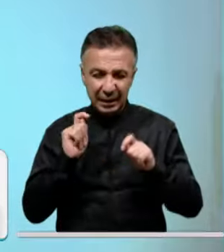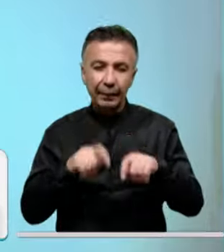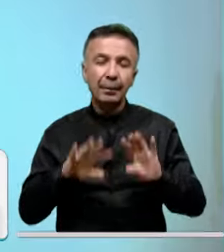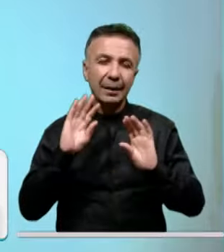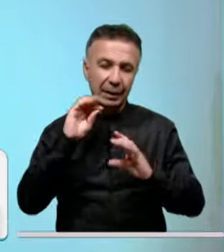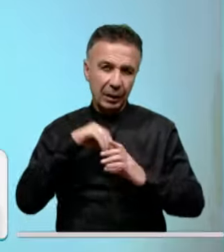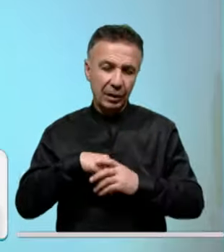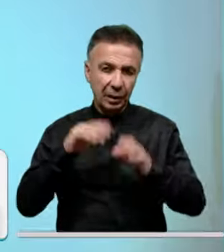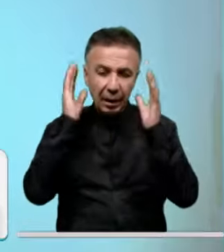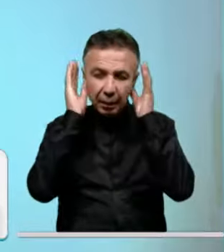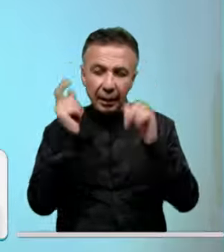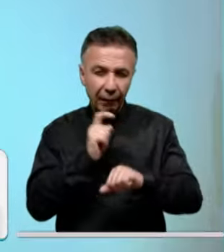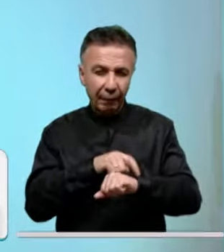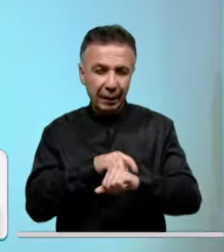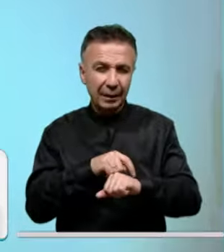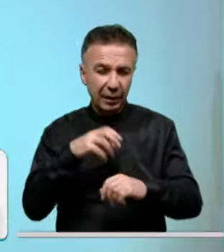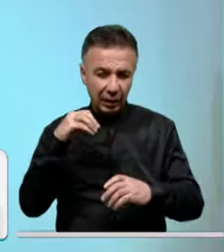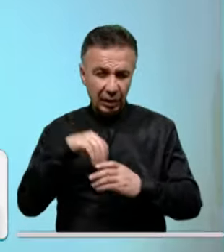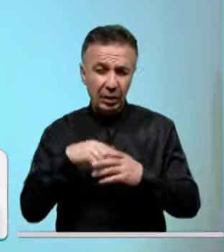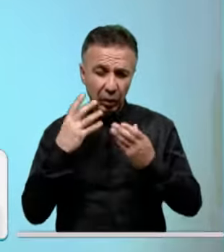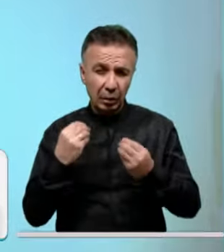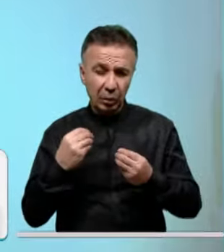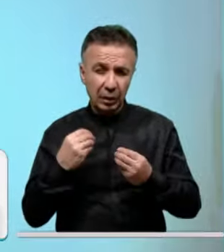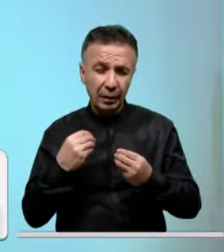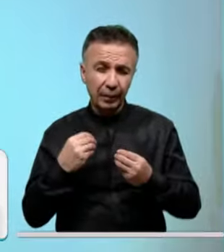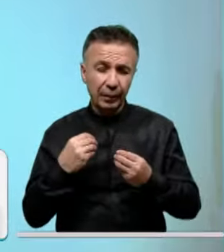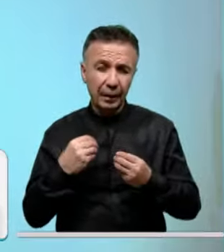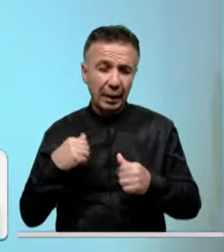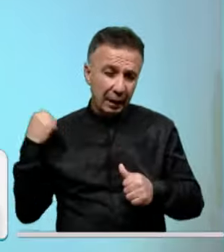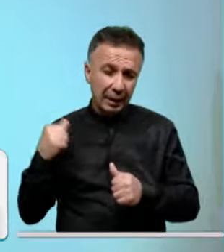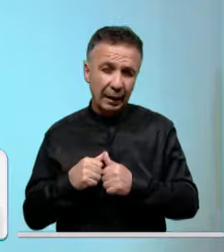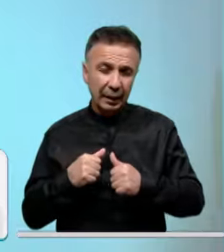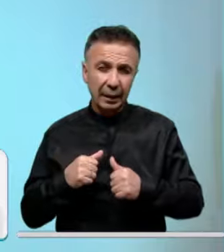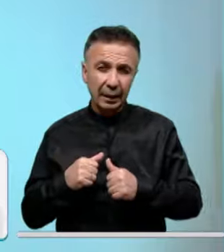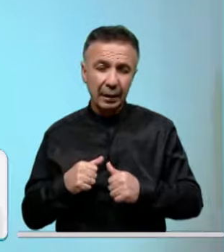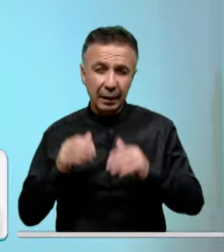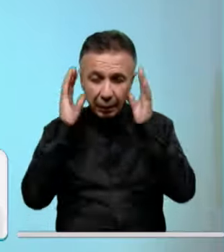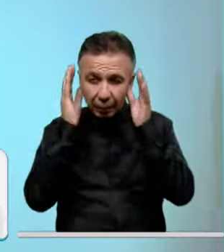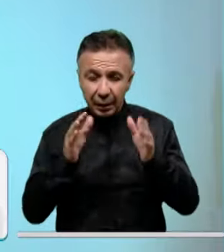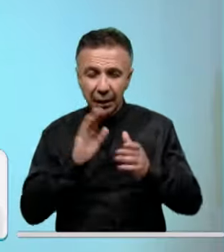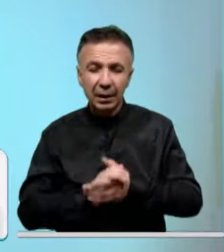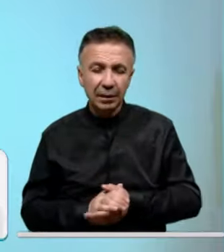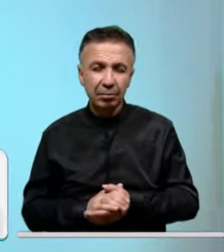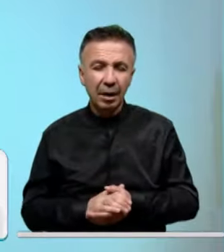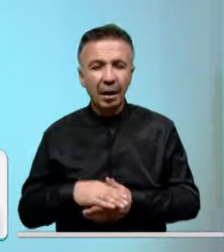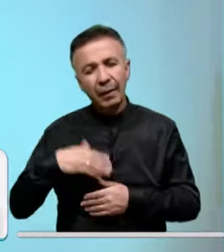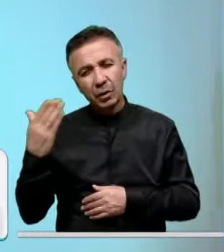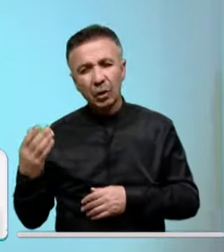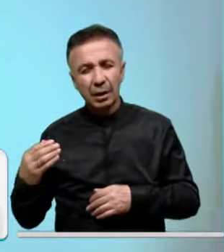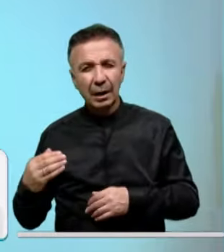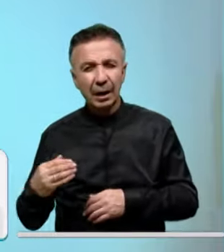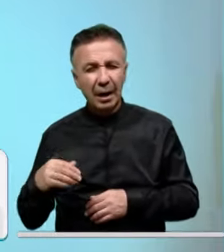eğer vakti içerisinde olursa kılması iade etmesi gerekiyordu. Geçmiş, kaza etmesini